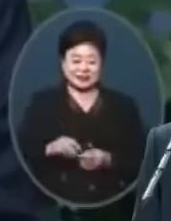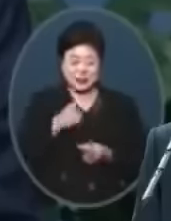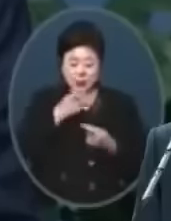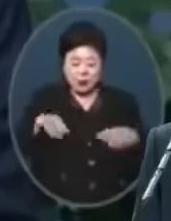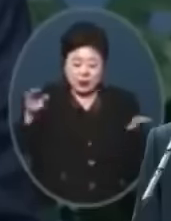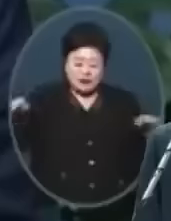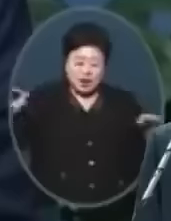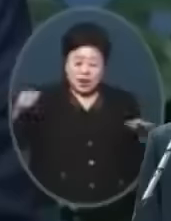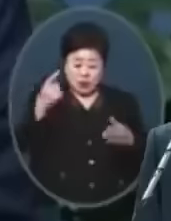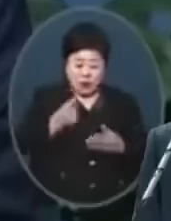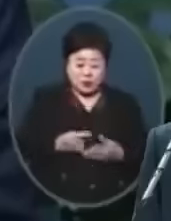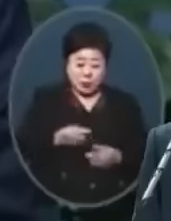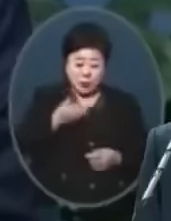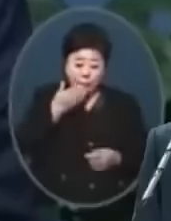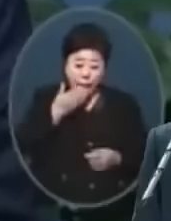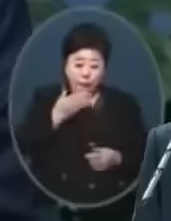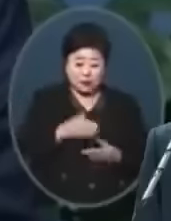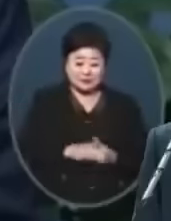메추라기가 날라와요.